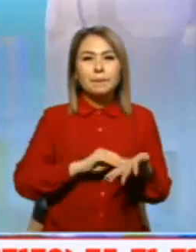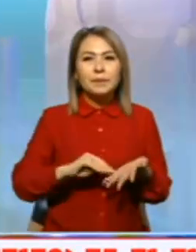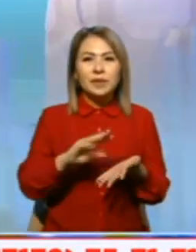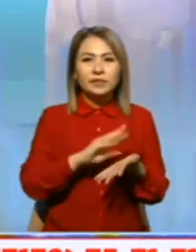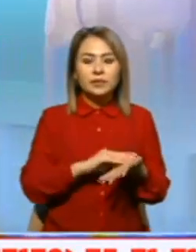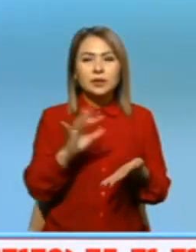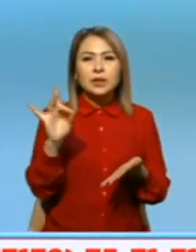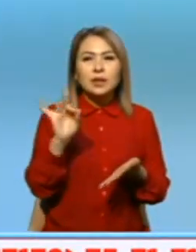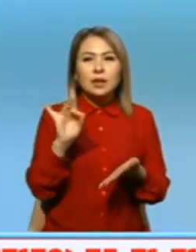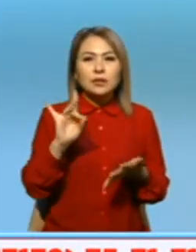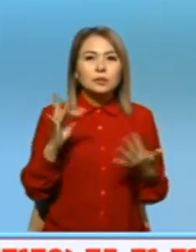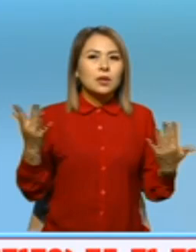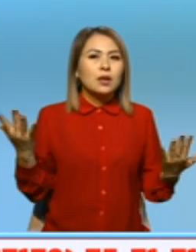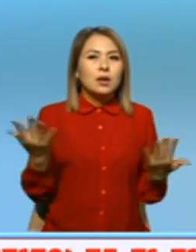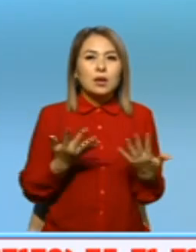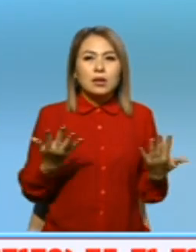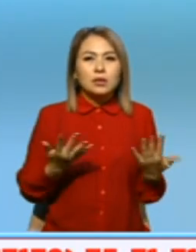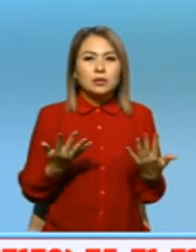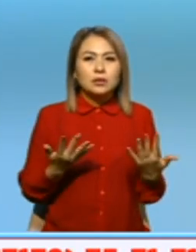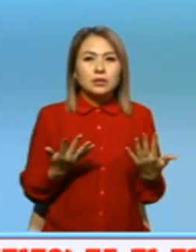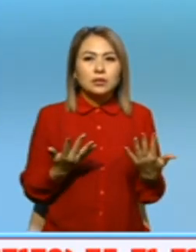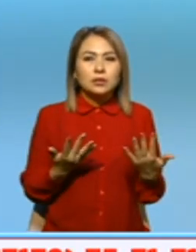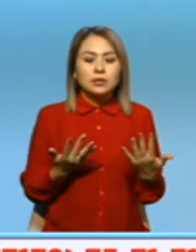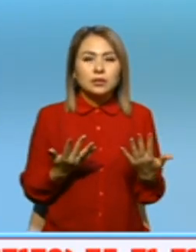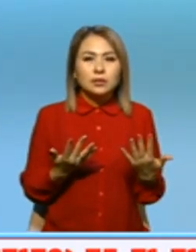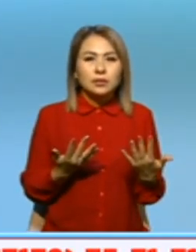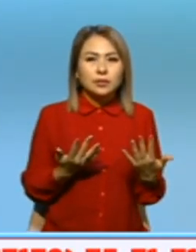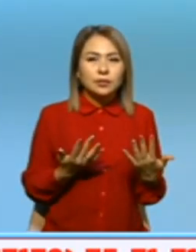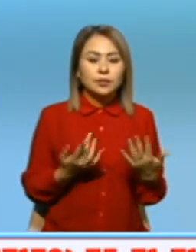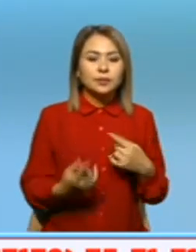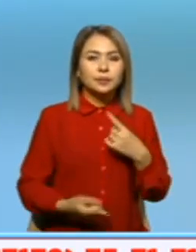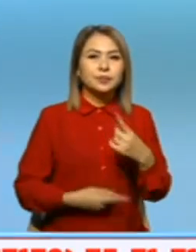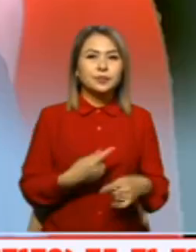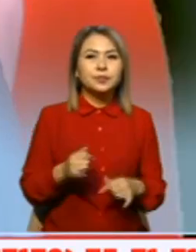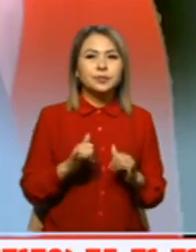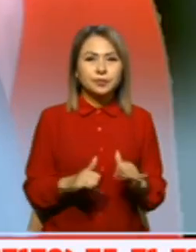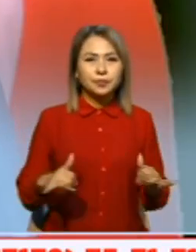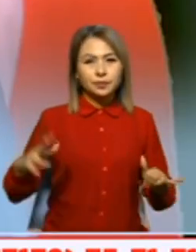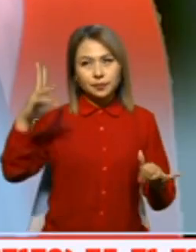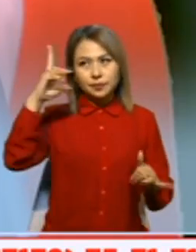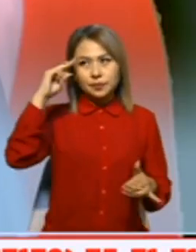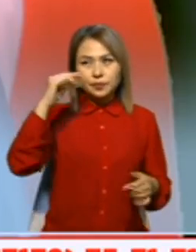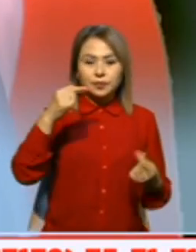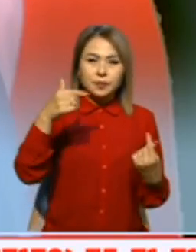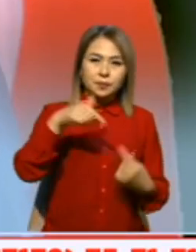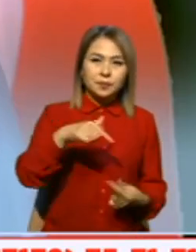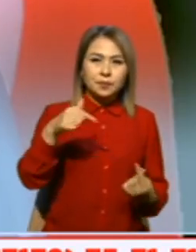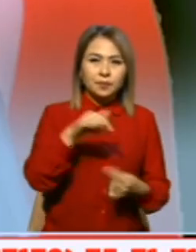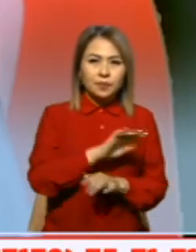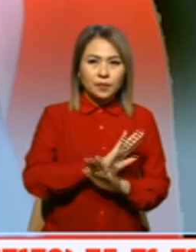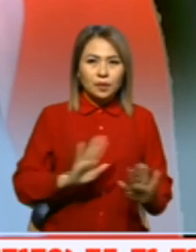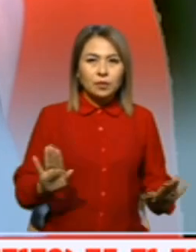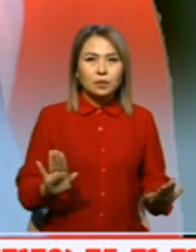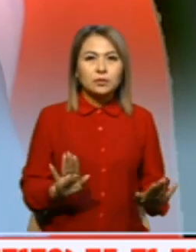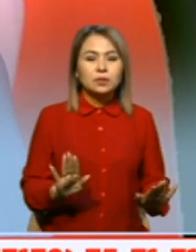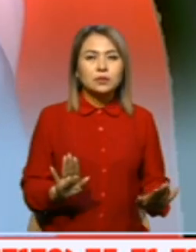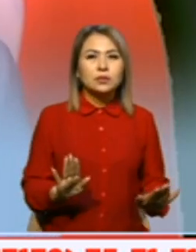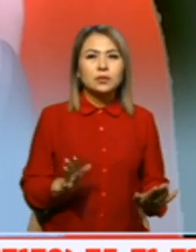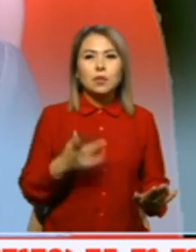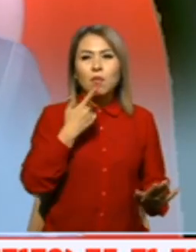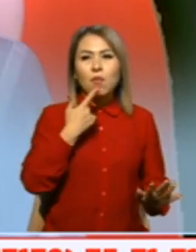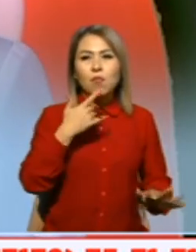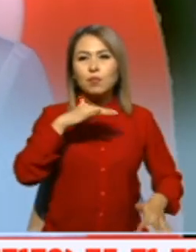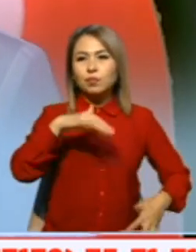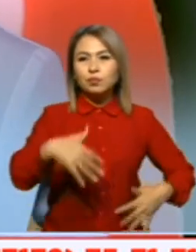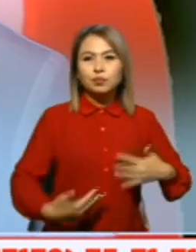көлемде қарайылады. Сонымен қатар, ұрықтың дамуы мерзіміне сай ма, сай емес па, плацентарлық қан